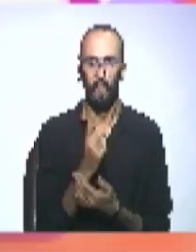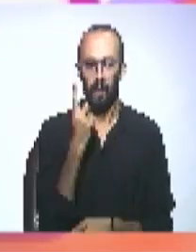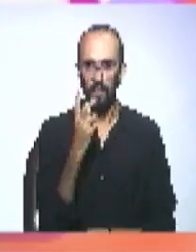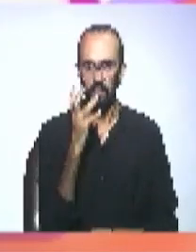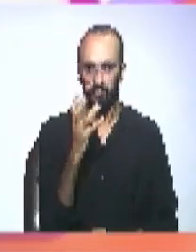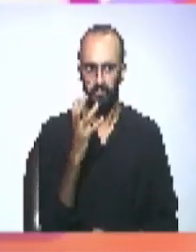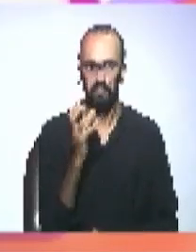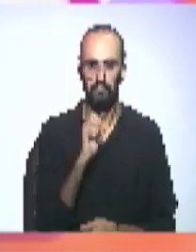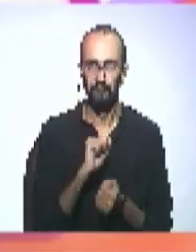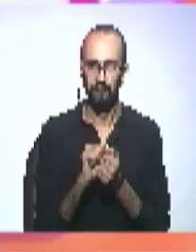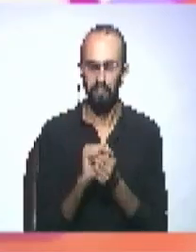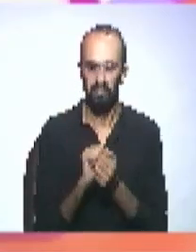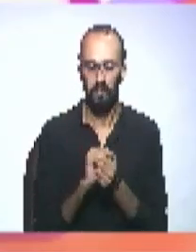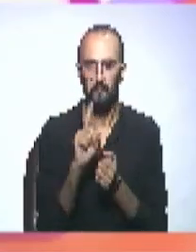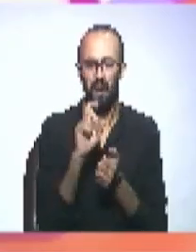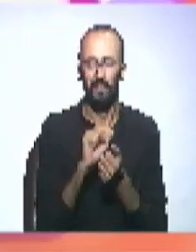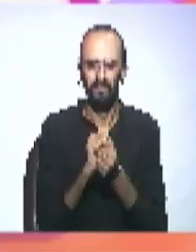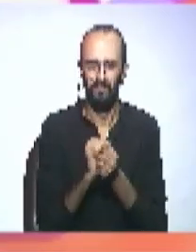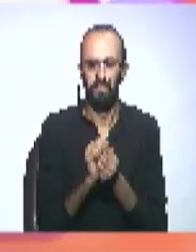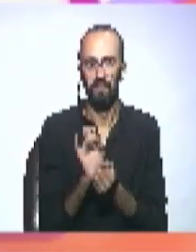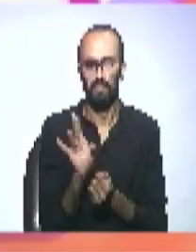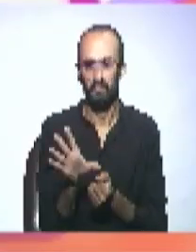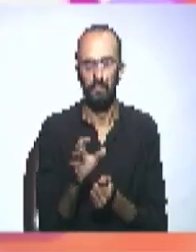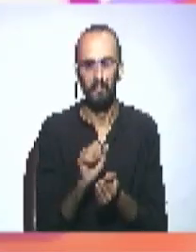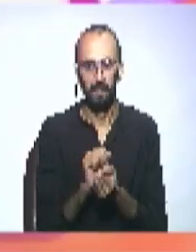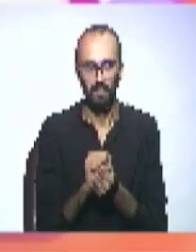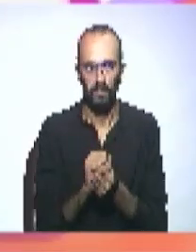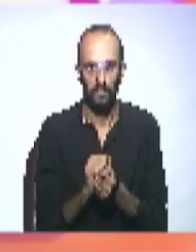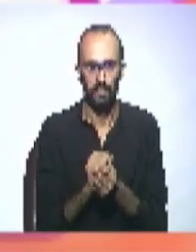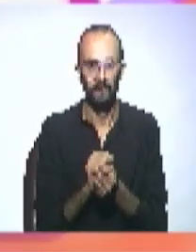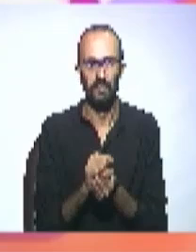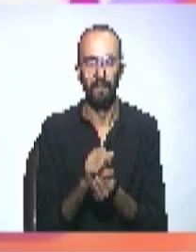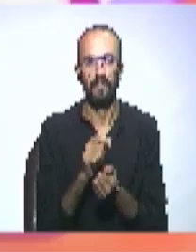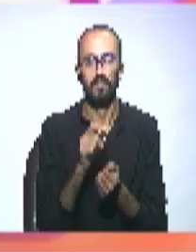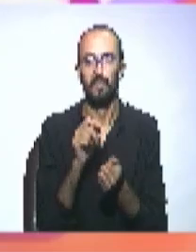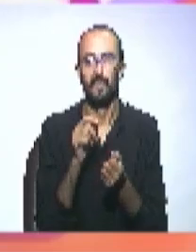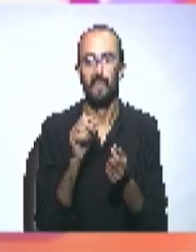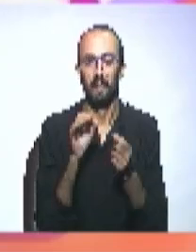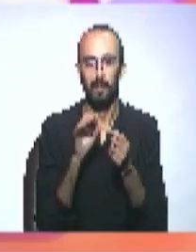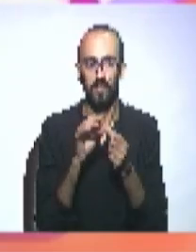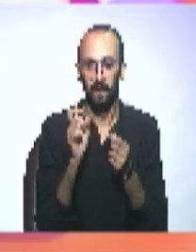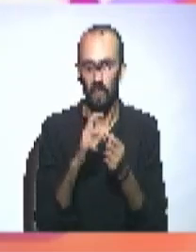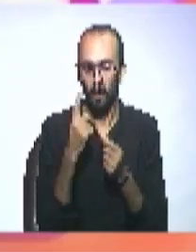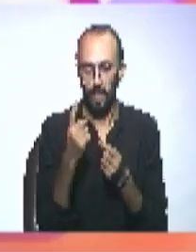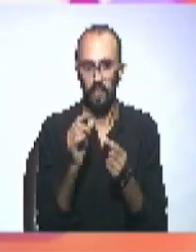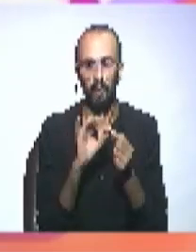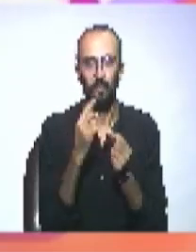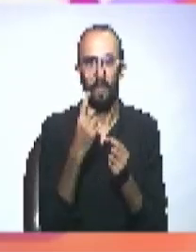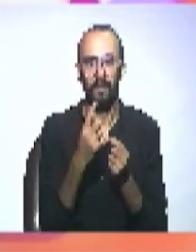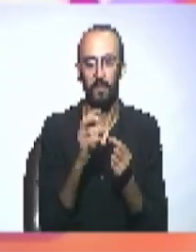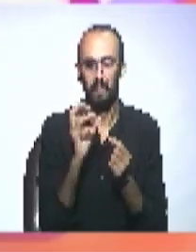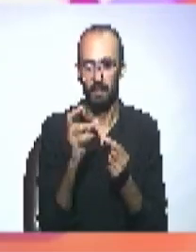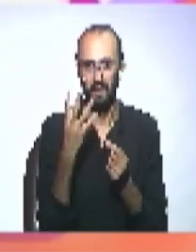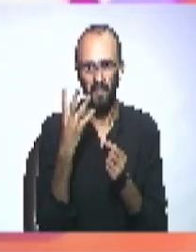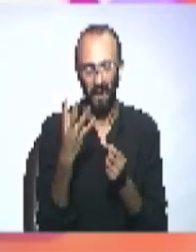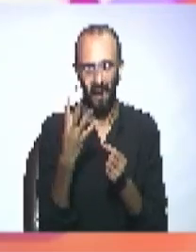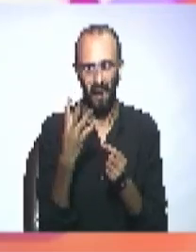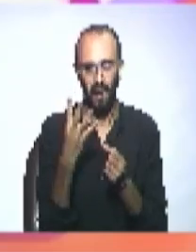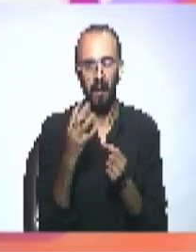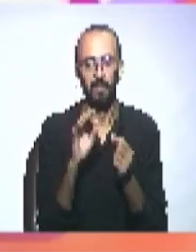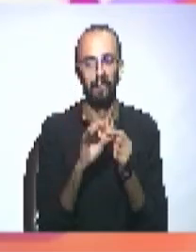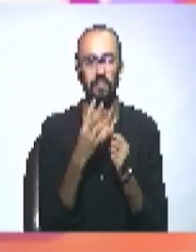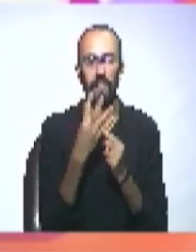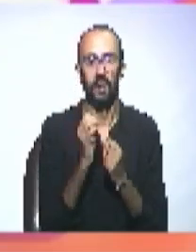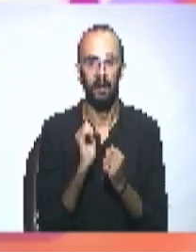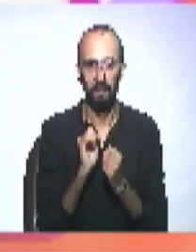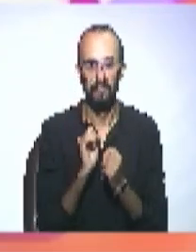مفرومه واخدين ميتها، وكل قطعه فراخ بفص توم. تمام. يعني عملنا خمس قطع، نحط خمس فصوص،